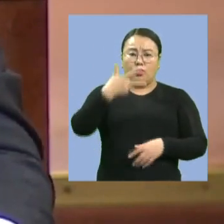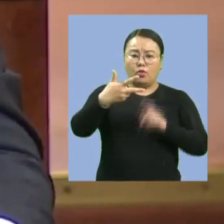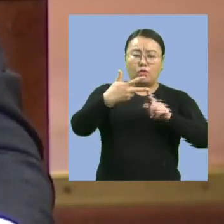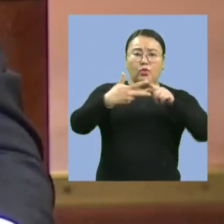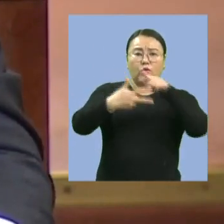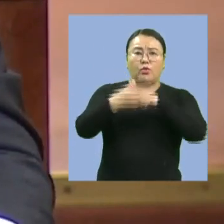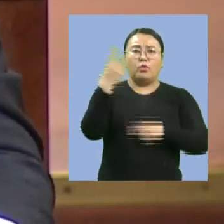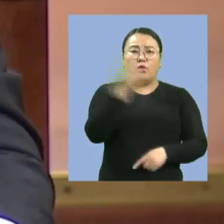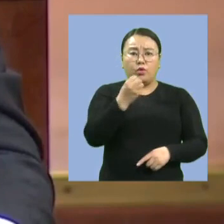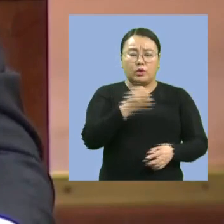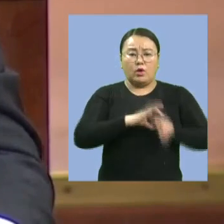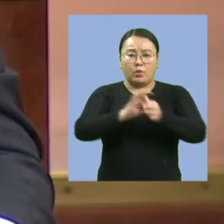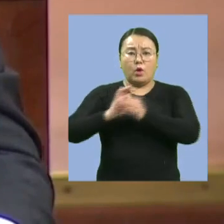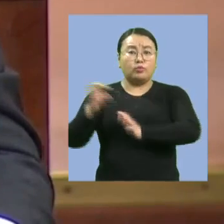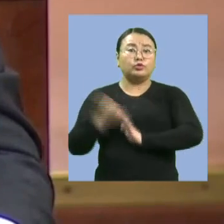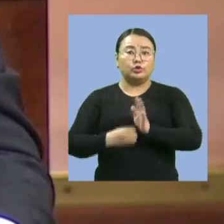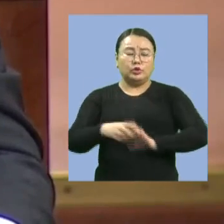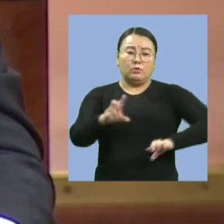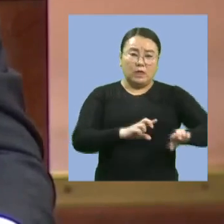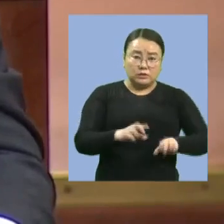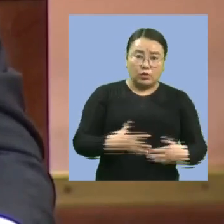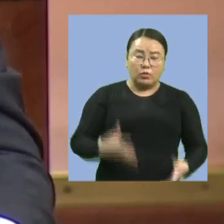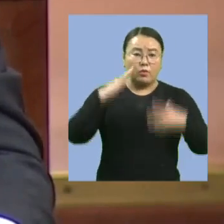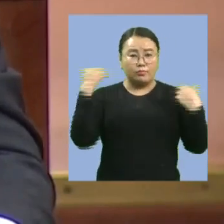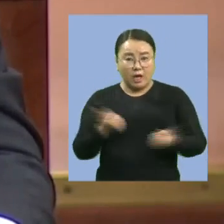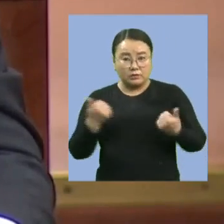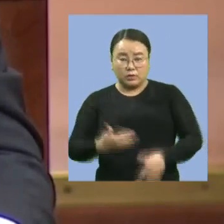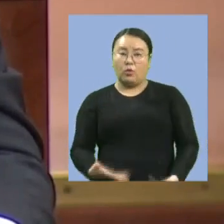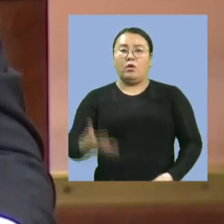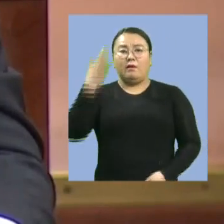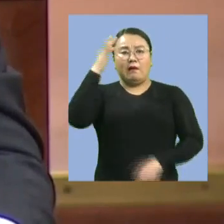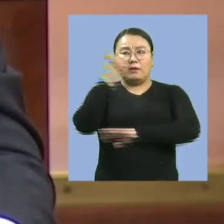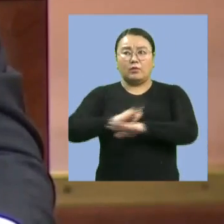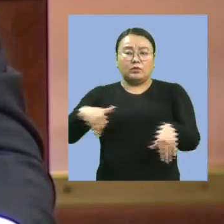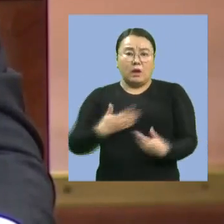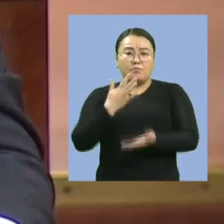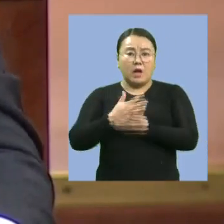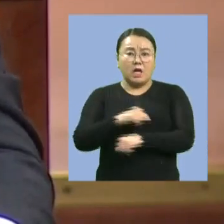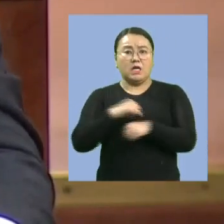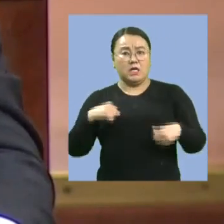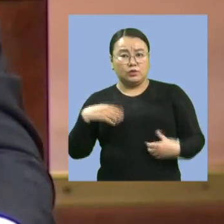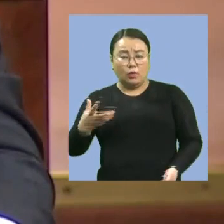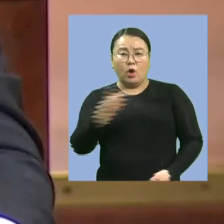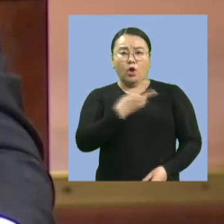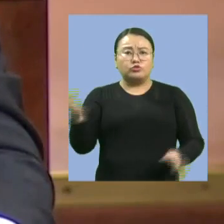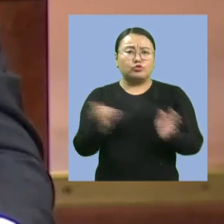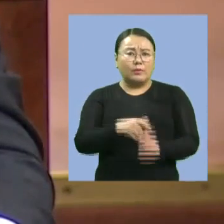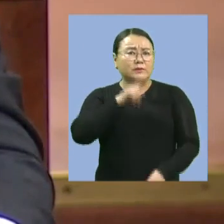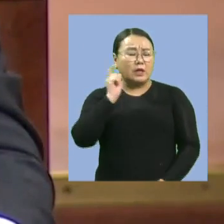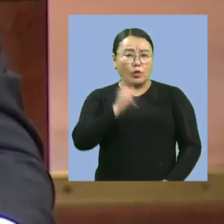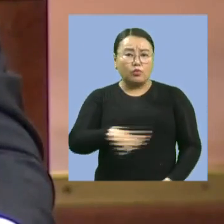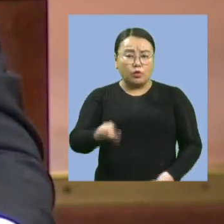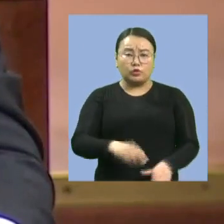баг хэвээр. Гурван үеийн хэлхээний асуудал энэ тусгадах хэвээр. Тэр бизнес эрхлэгчид болоод магадгүй малчид гадаадд байгаа иргэд 200 мянган